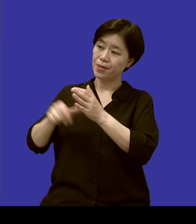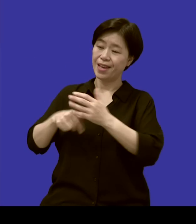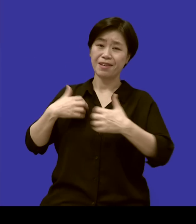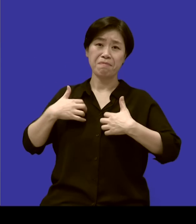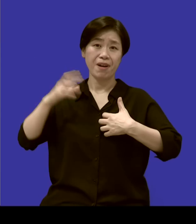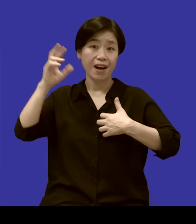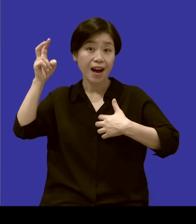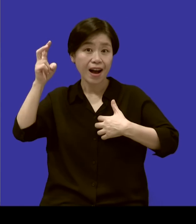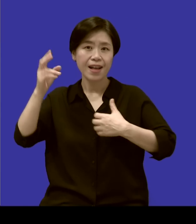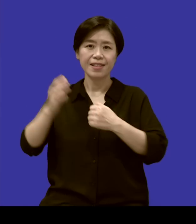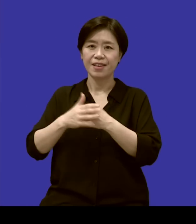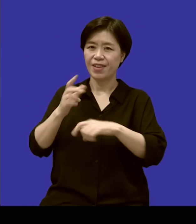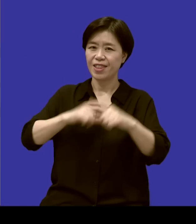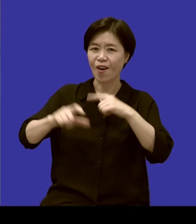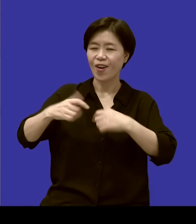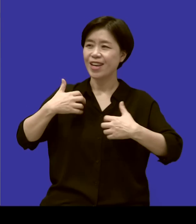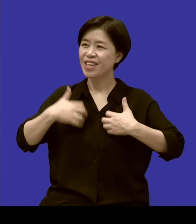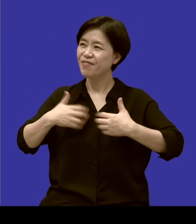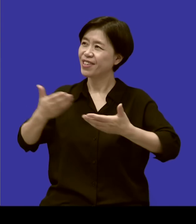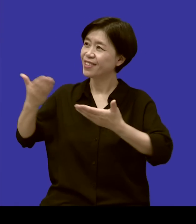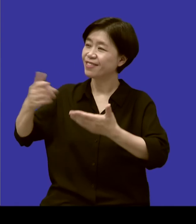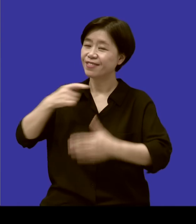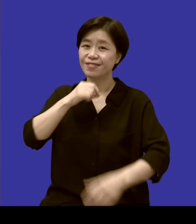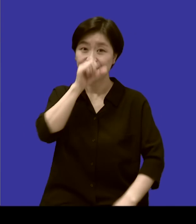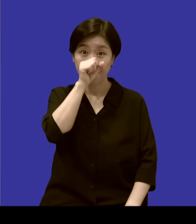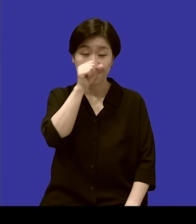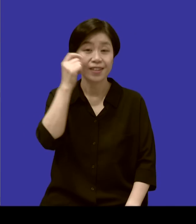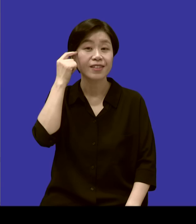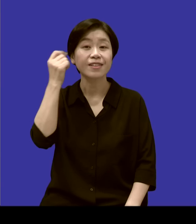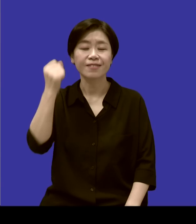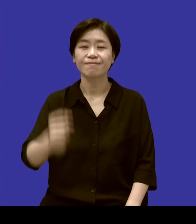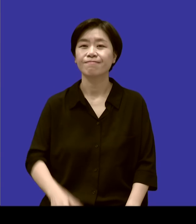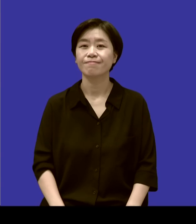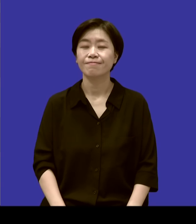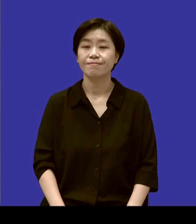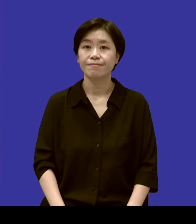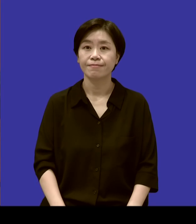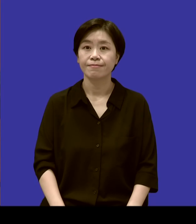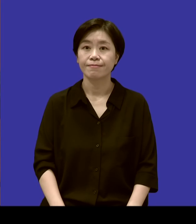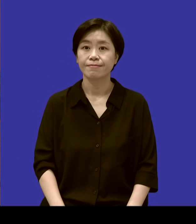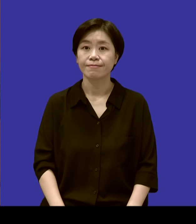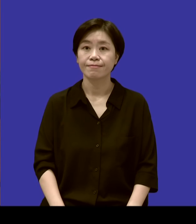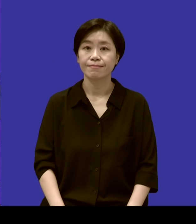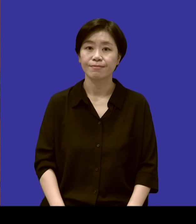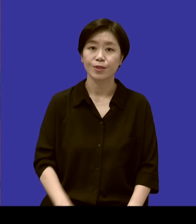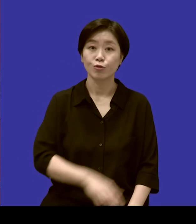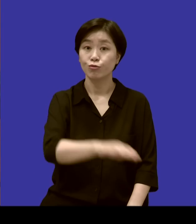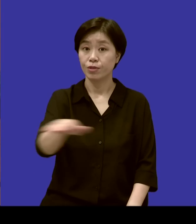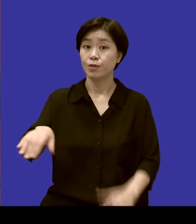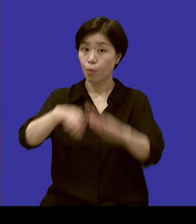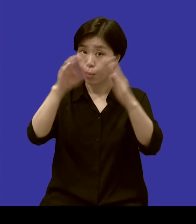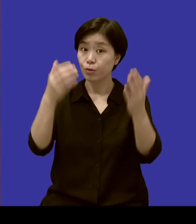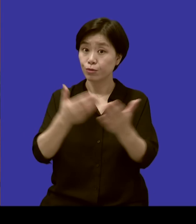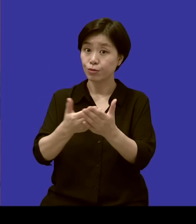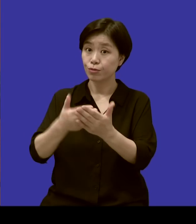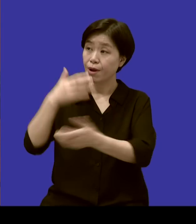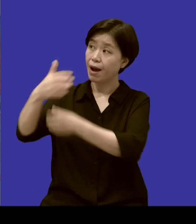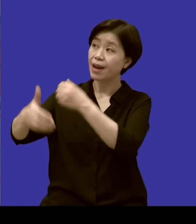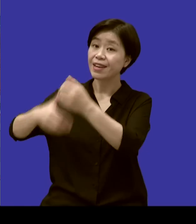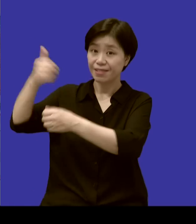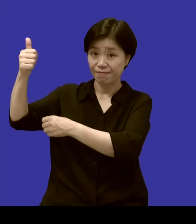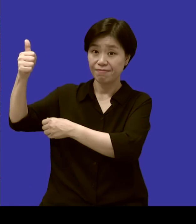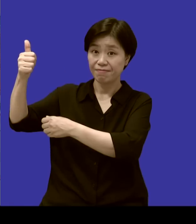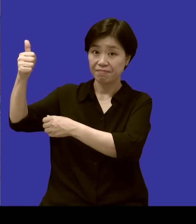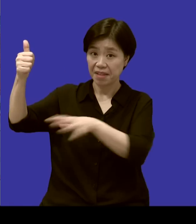하나님이 기뻐하시는 거를 해야지. 안 되게 됐어요. 따지고 보면은 우리 다 같은 소속사예요. 그렇죠. 그렇죠.